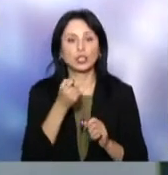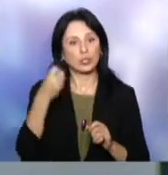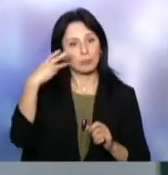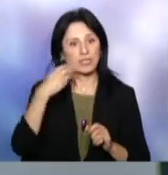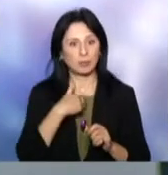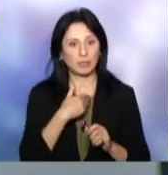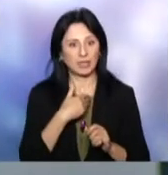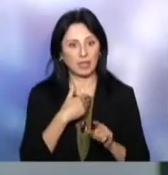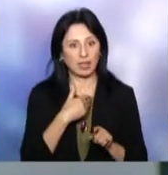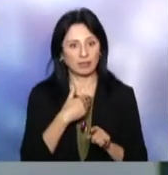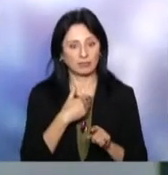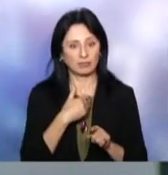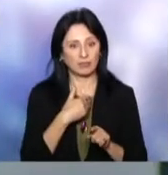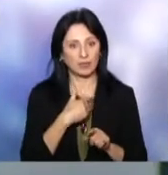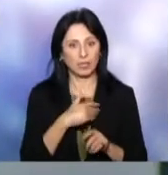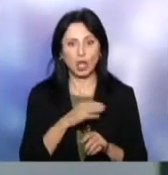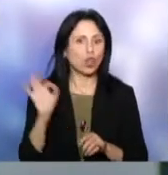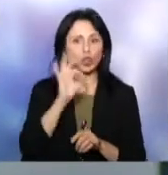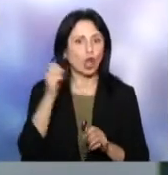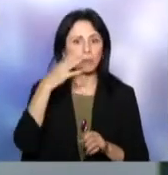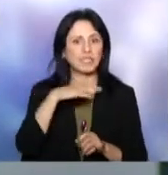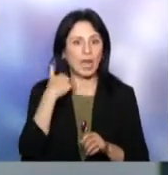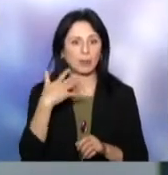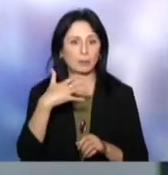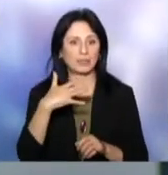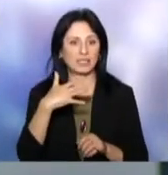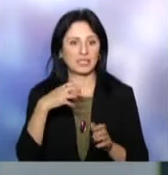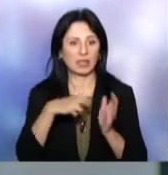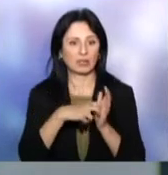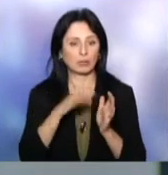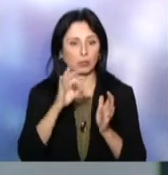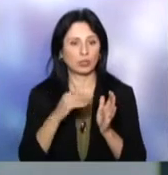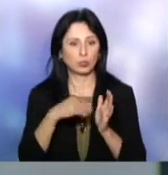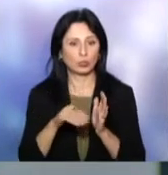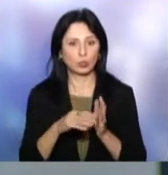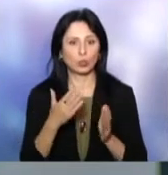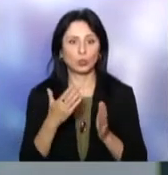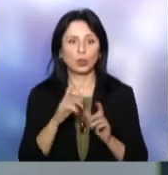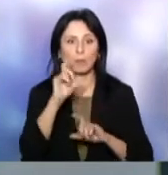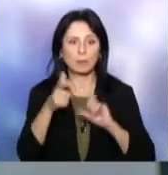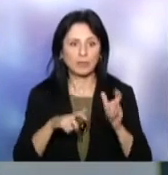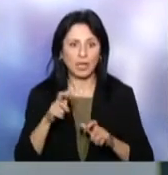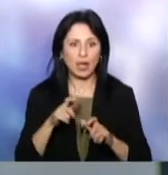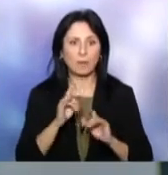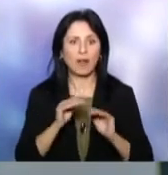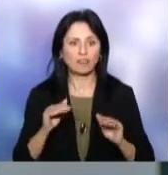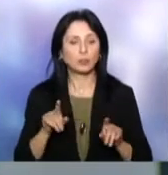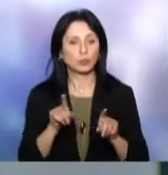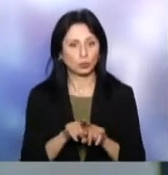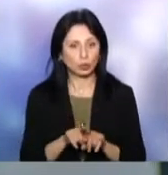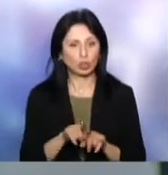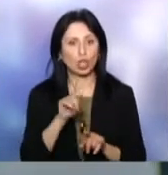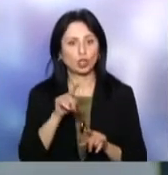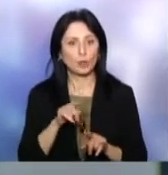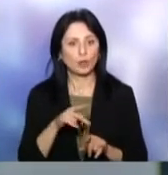იყოს. ბავშვებისთვის არის განსხვავებული. ბავშვებშიც გააჩნია სადიმყოფებიან, თუ უკვე აგარ აგზე არიან თაში ზღვაზე, რასაკვირველია, სხვა ნომერი